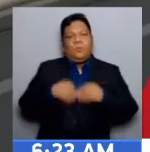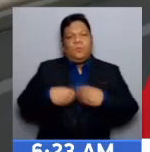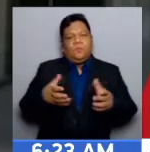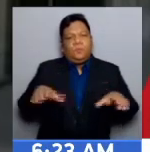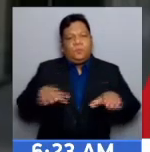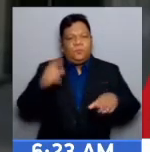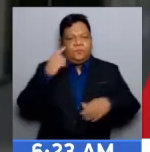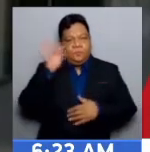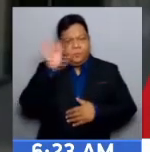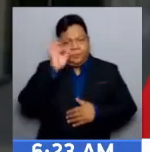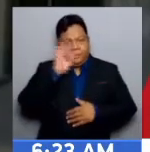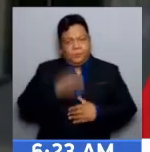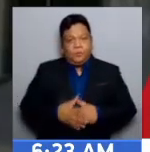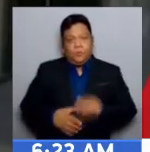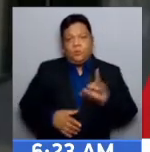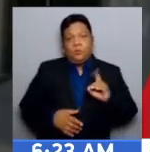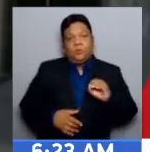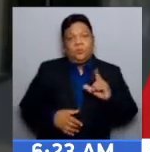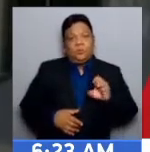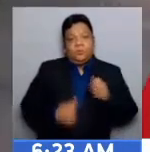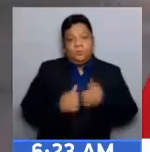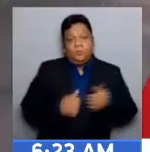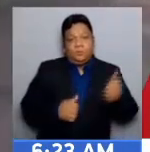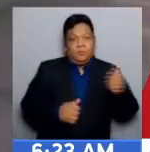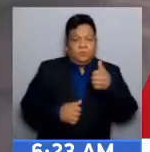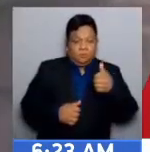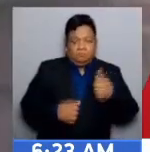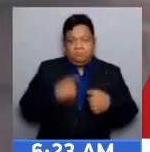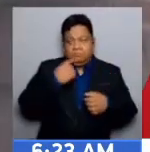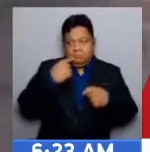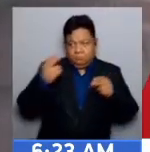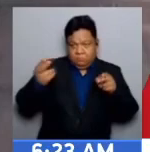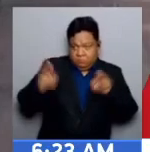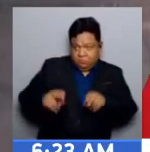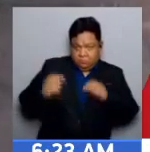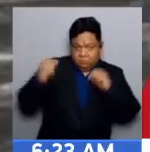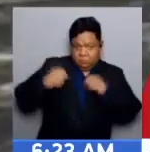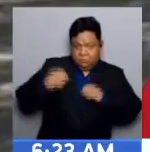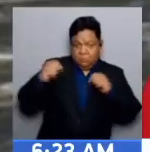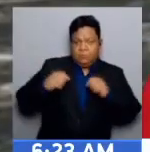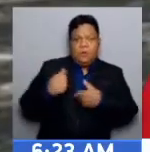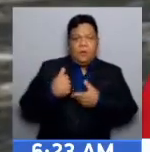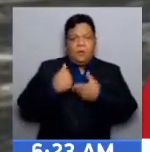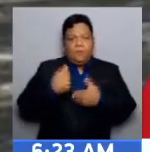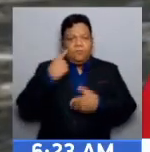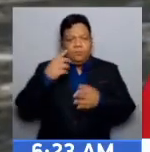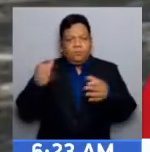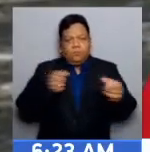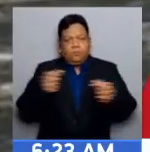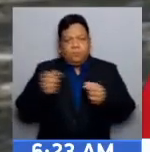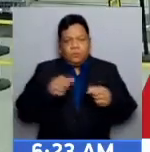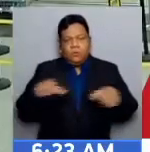Bello III, ang mga kasunduan ay makatutulong sa recruitment at employment ng mga Filipino professionals, health workers at skilled